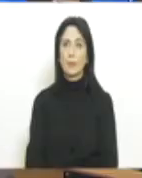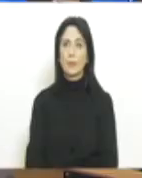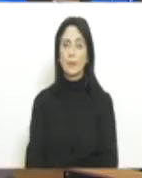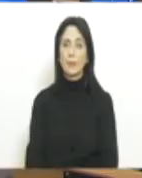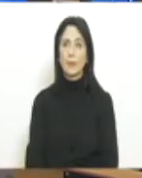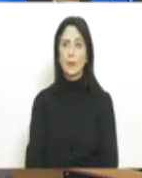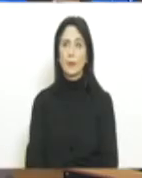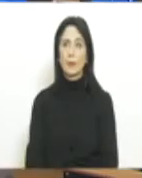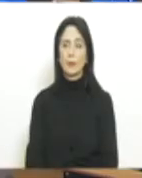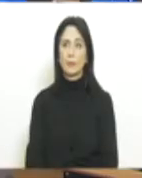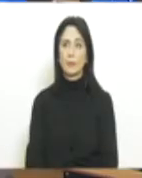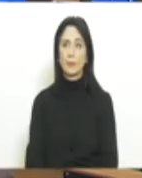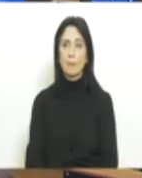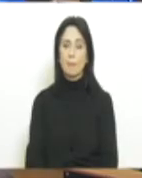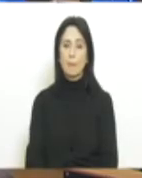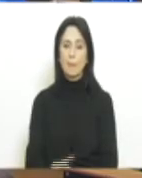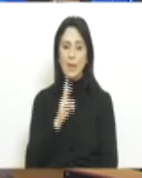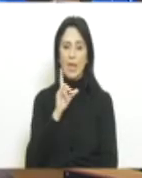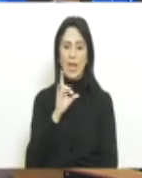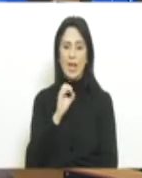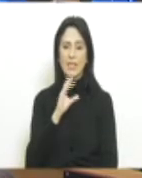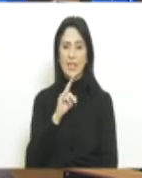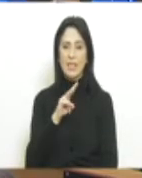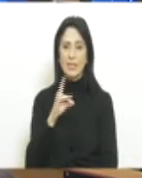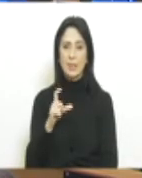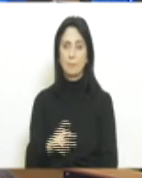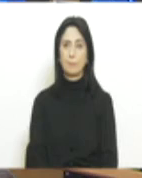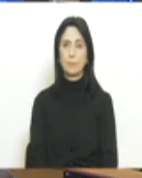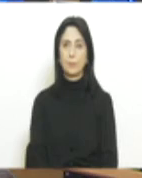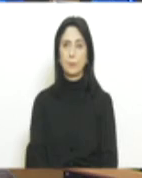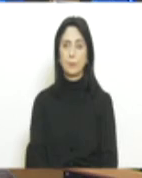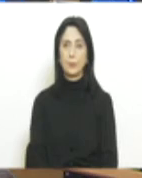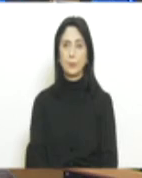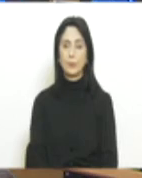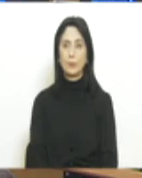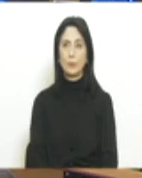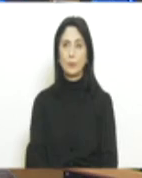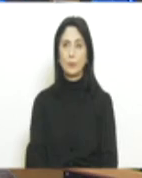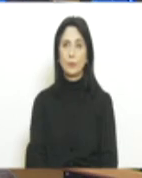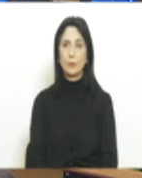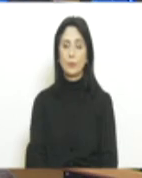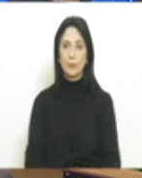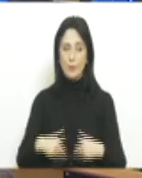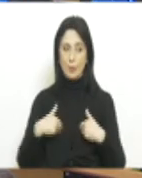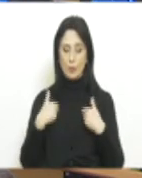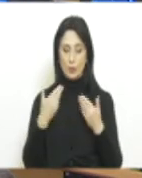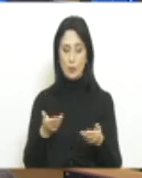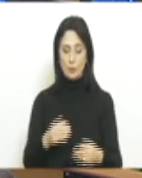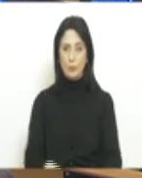Მადლობთ მარიამ ბატონი შალვა პერესელიძე. მოგესალმებით,